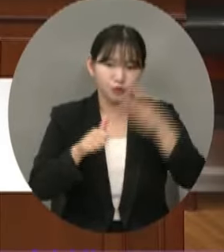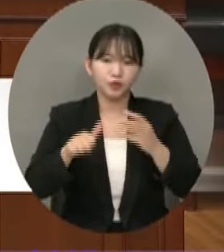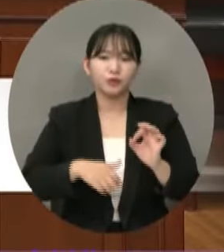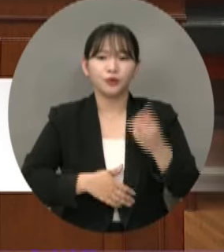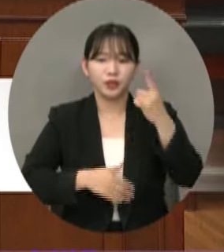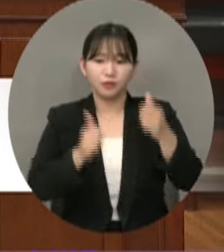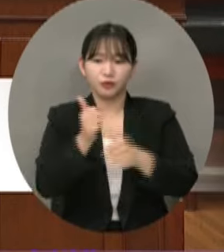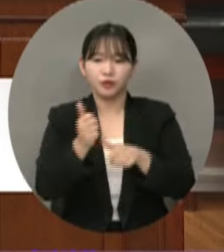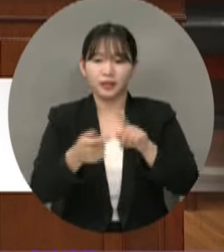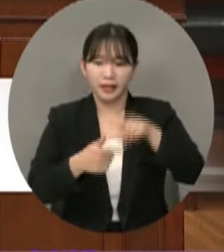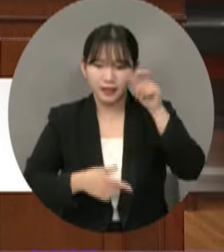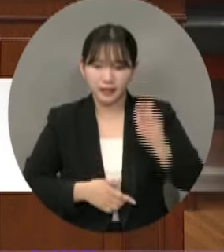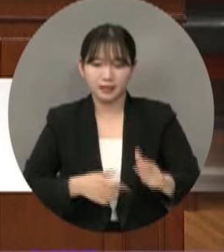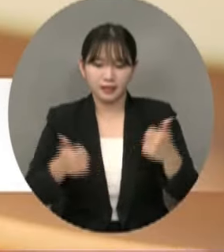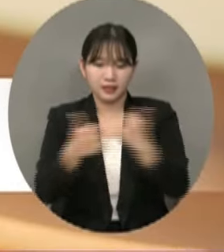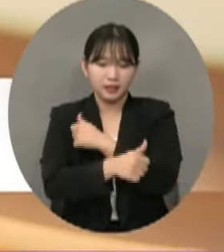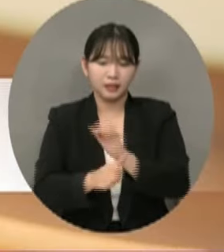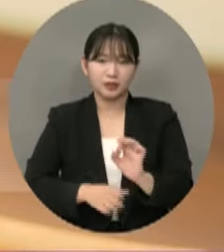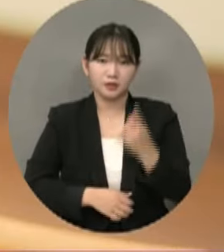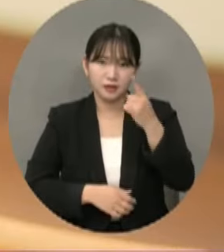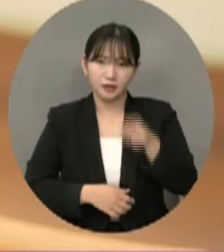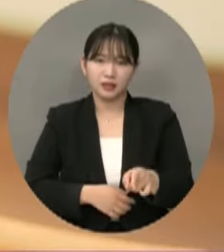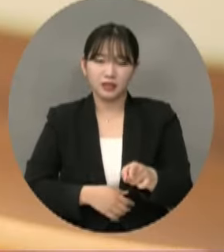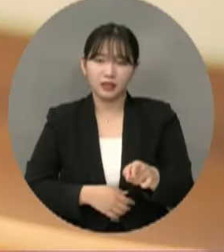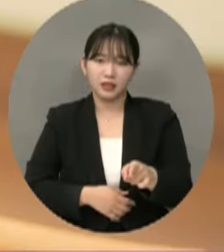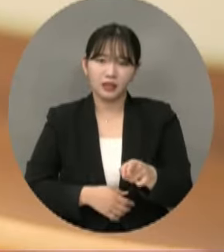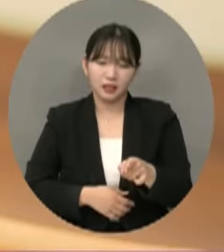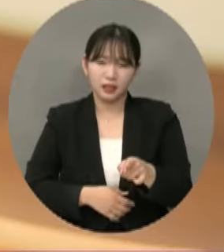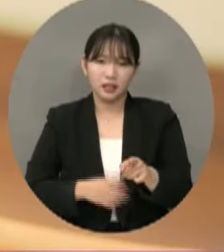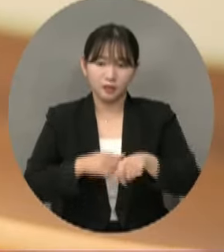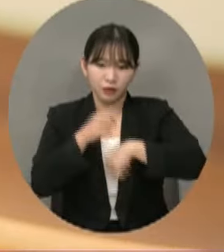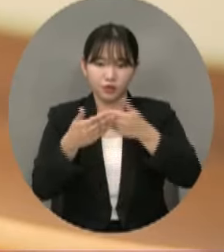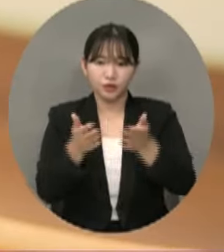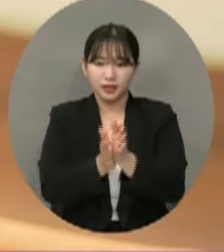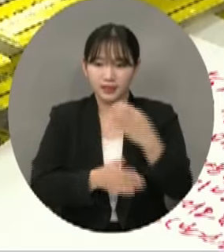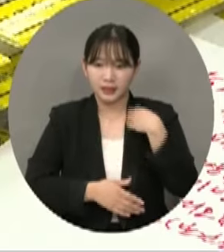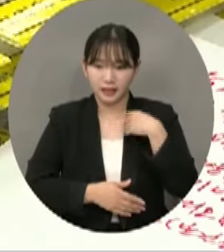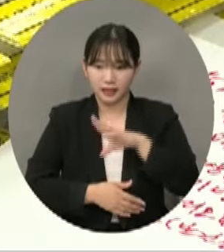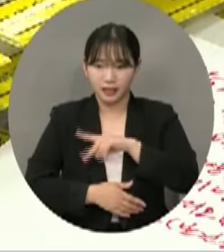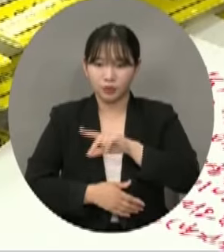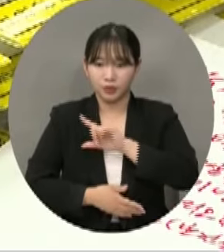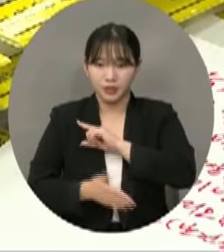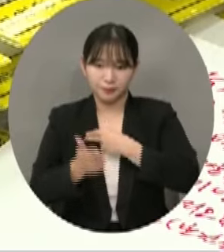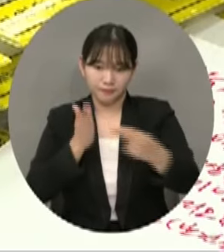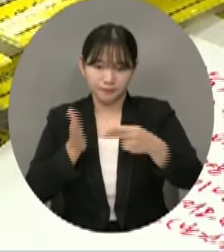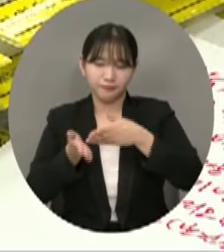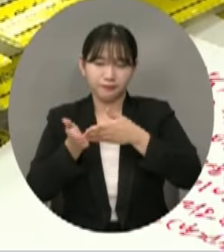부군수에 대한 강력한 인사 조치와 함께 민주당 차원의 의원 당원 재명 등을 요구했습니다 Ah